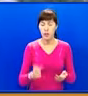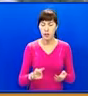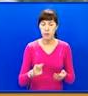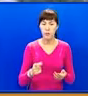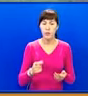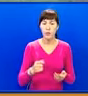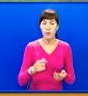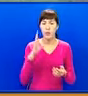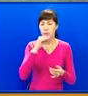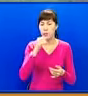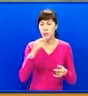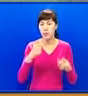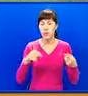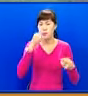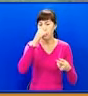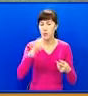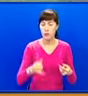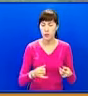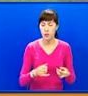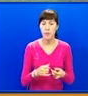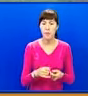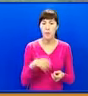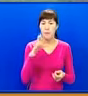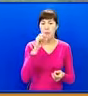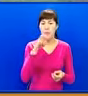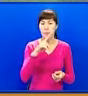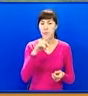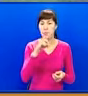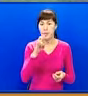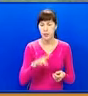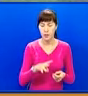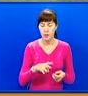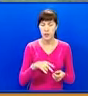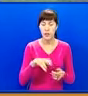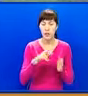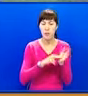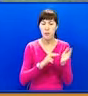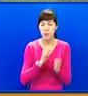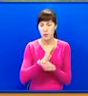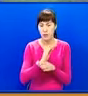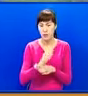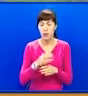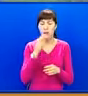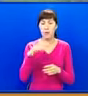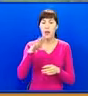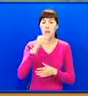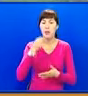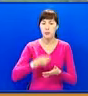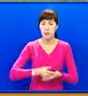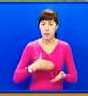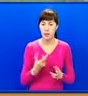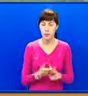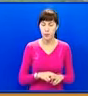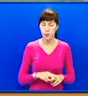бір кісінің қалтасы көтермейді. Қазір жанармай өссе, бәрі қымбаттайды осы. Пенсия қосамыз десе, онда да бір екі ай бұрын қымбаттап кетеді бәрі.